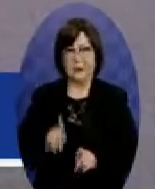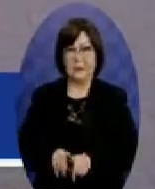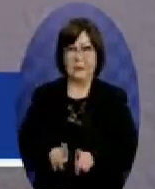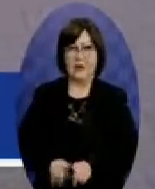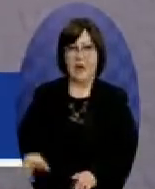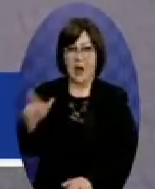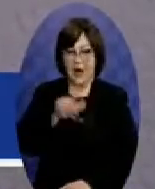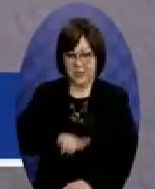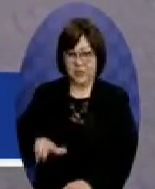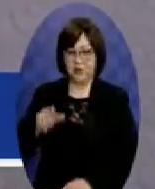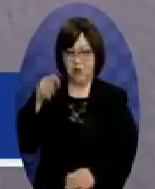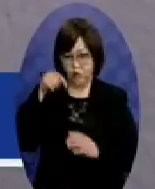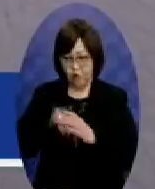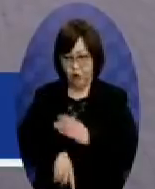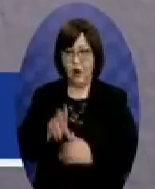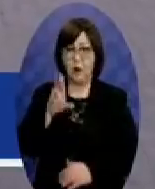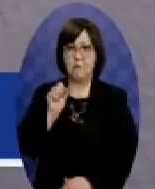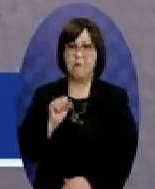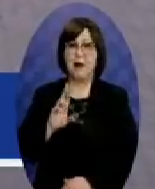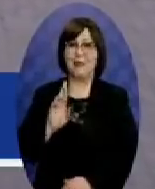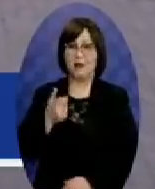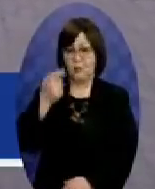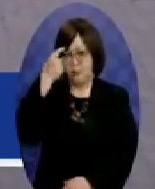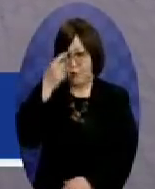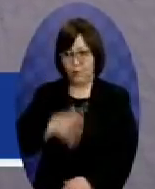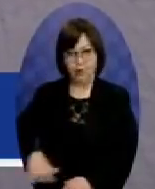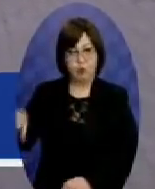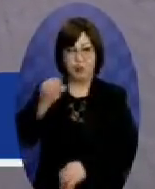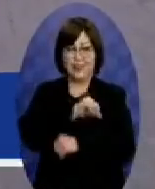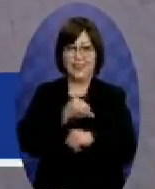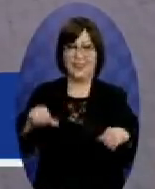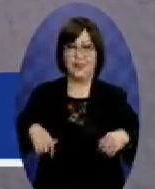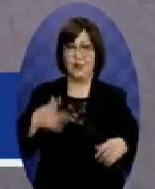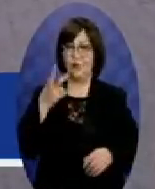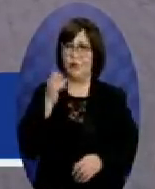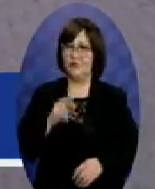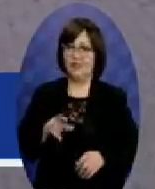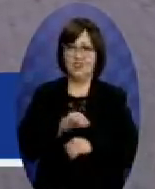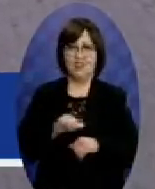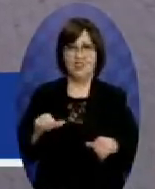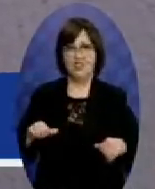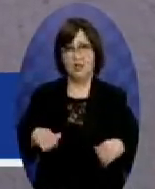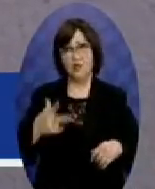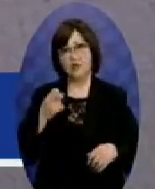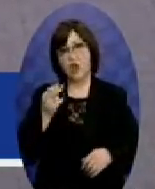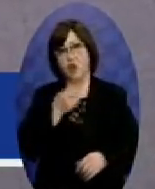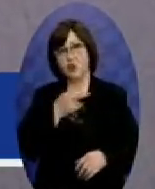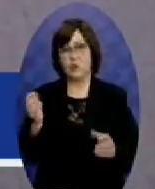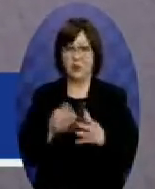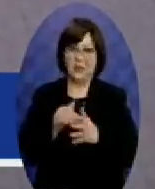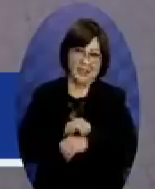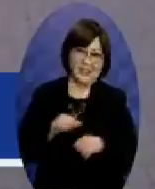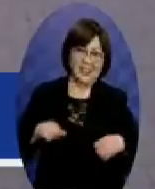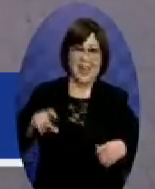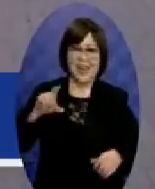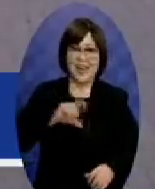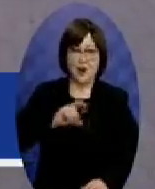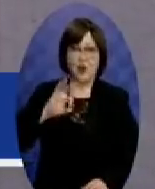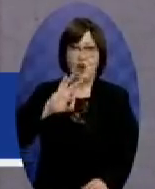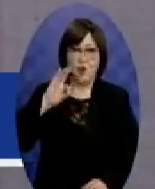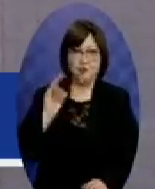ард түмний өмч. А тэр утгаараа бол одоо Монголын 3 сая 200 мянга гэж саяасан шээ. Одоо тийм хүмүүс